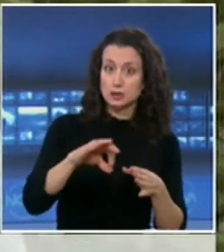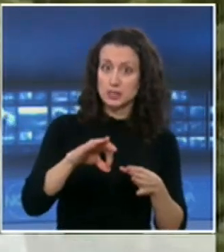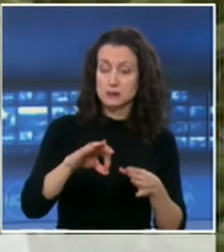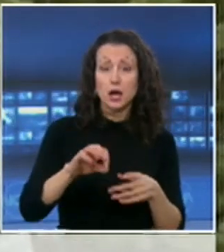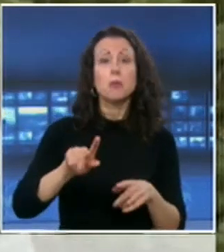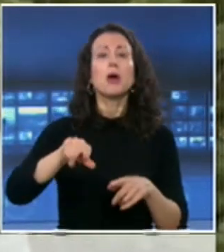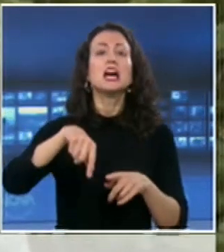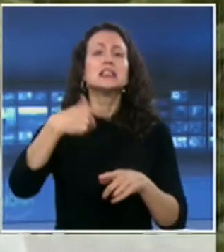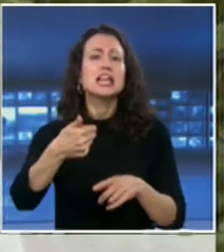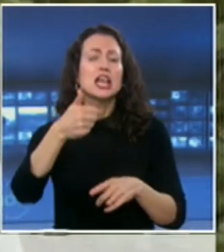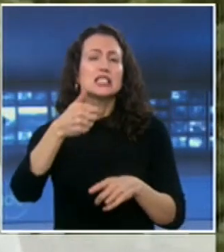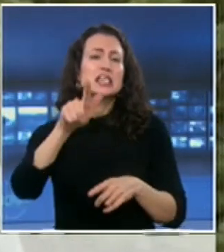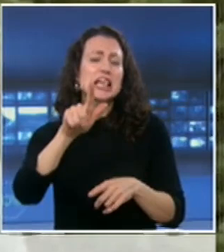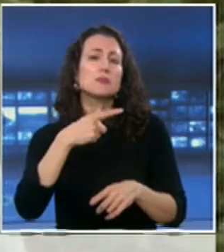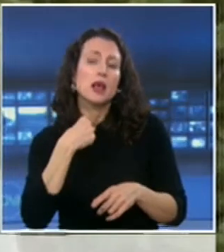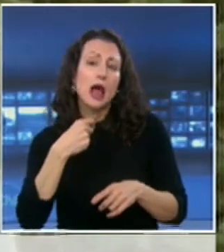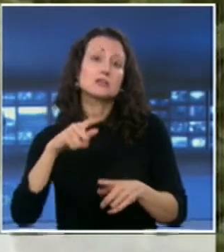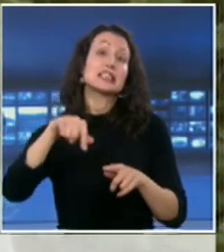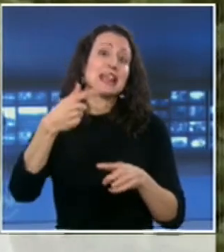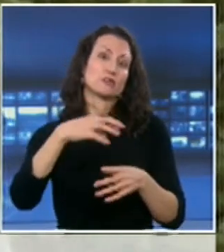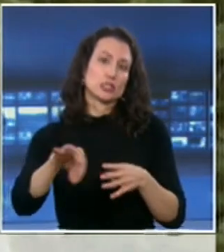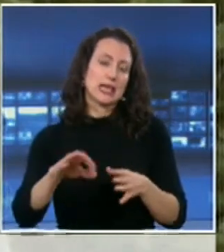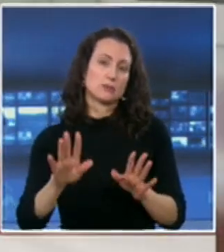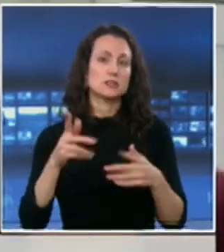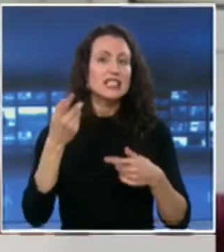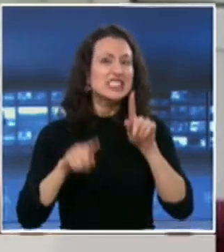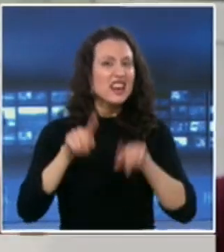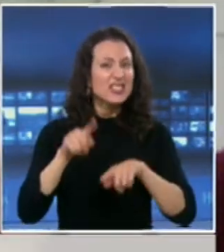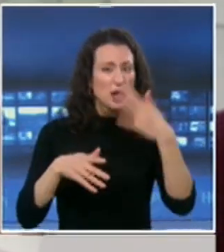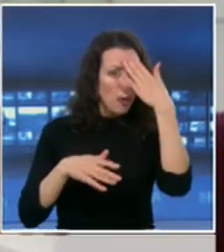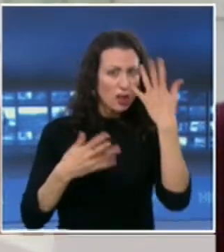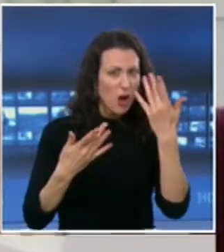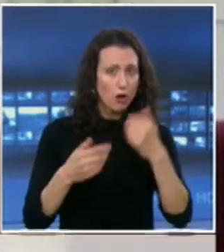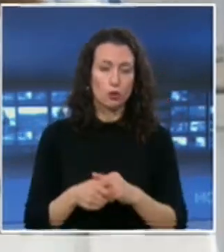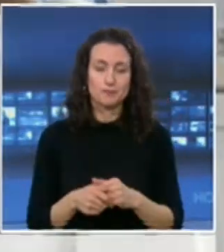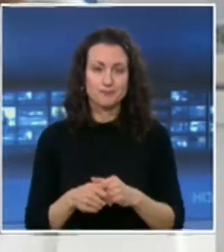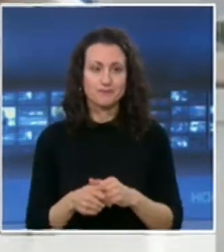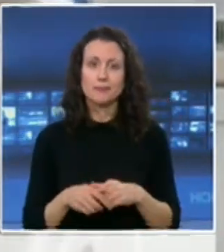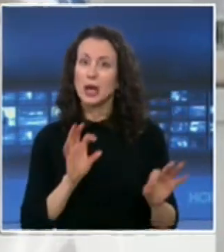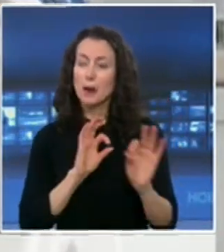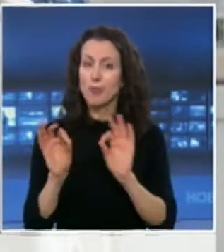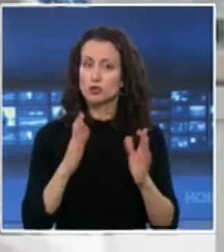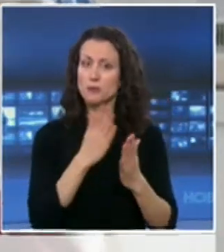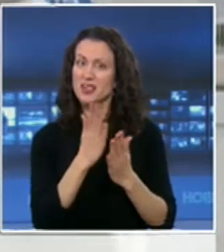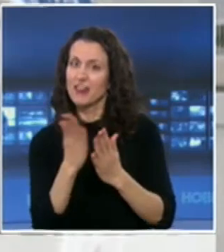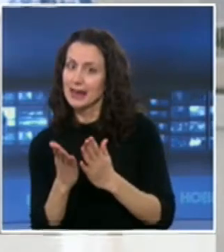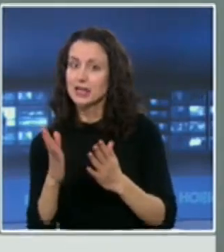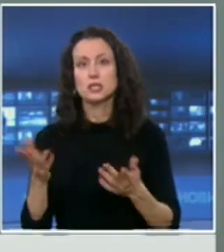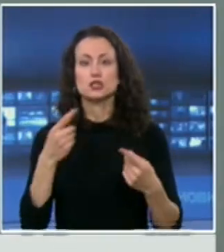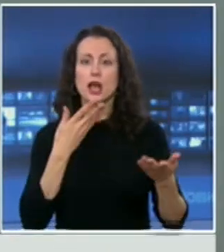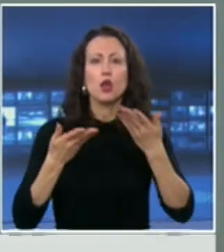редуват, според това каква е заболеваността във всяко едно от училищата. Подобни варианти ще бъдат обсъждани и в